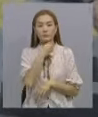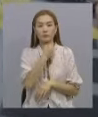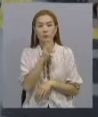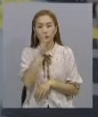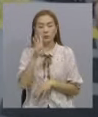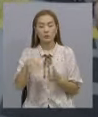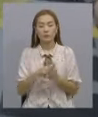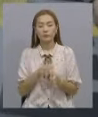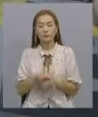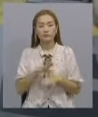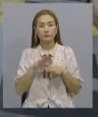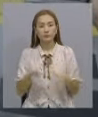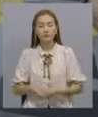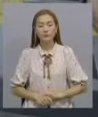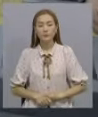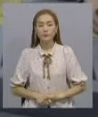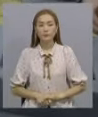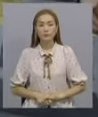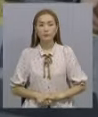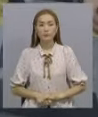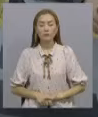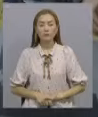4-летней давности не решена.